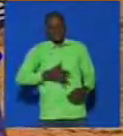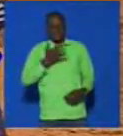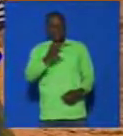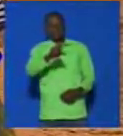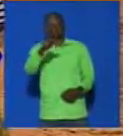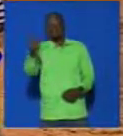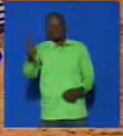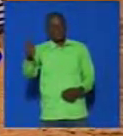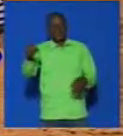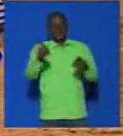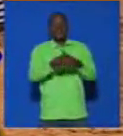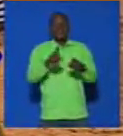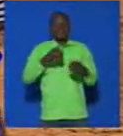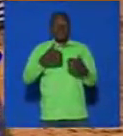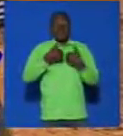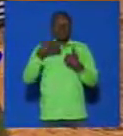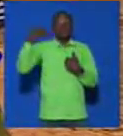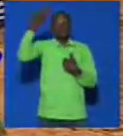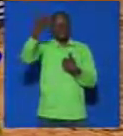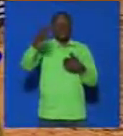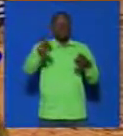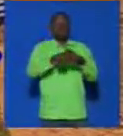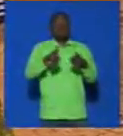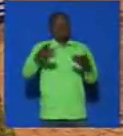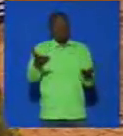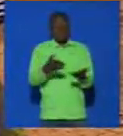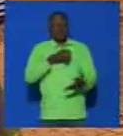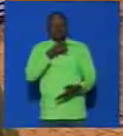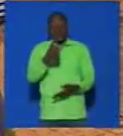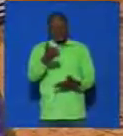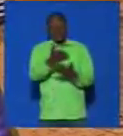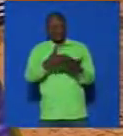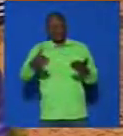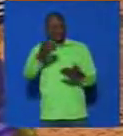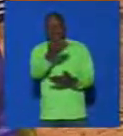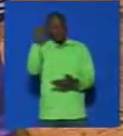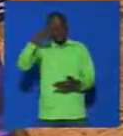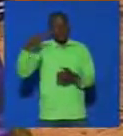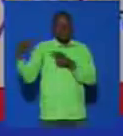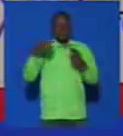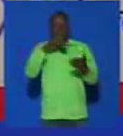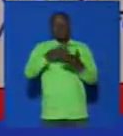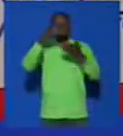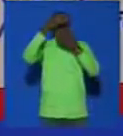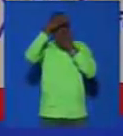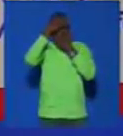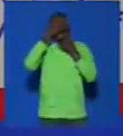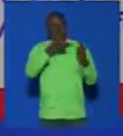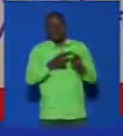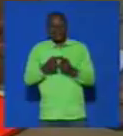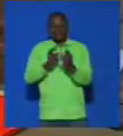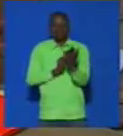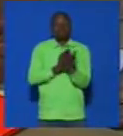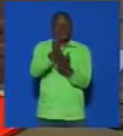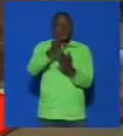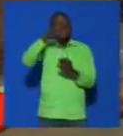et aussi ignorants et même s'ils ne sont pas là ils pourront aussi avoir quelques rues dumas pourra lutter contre le terrorisme l'union fraternelle des croyants des